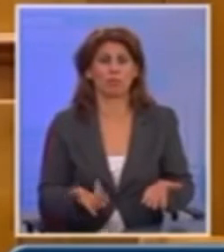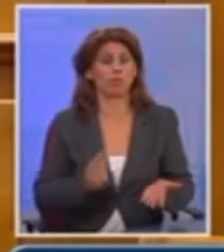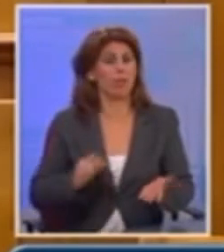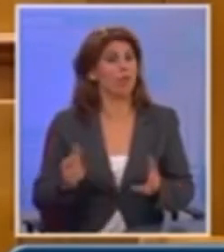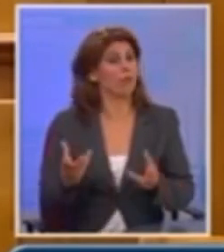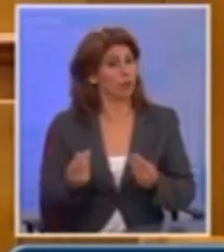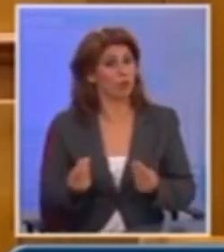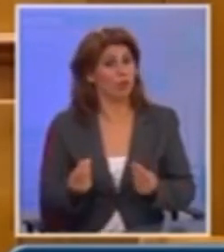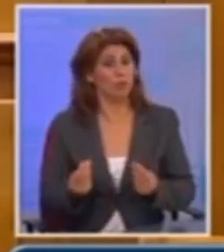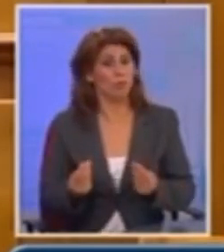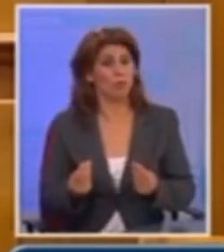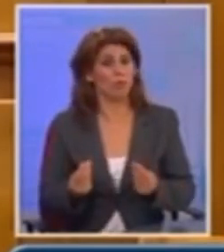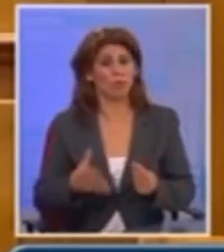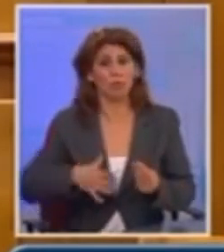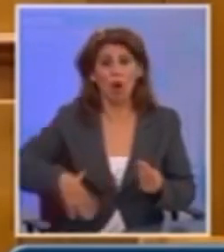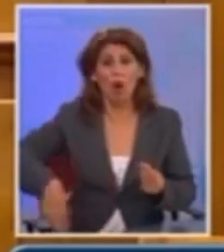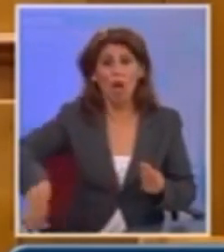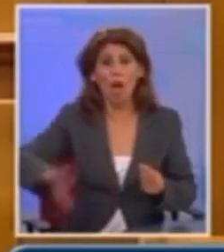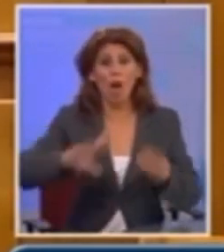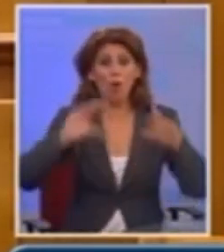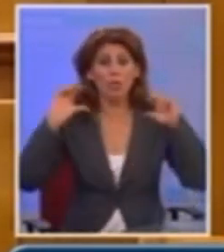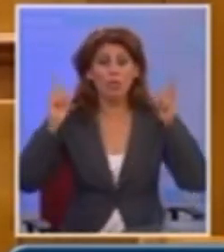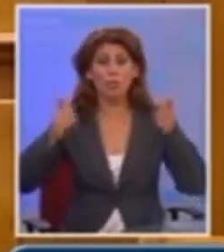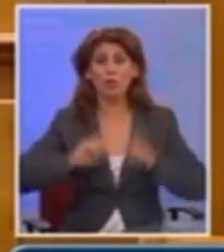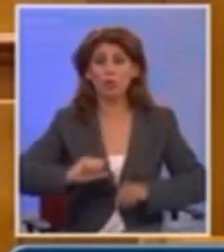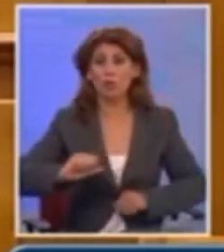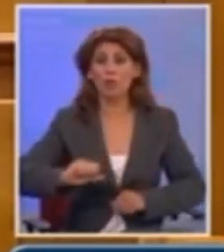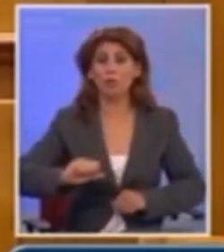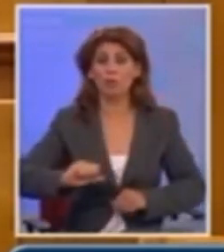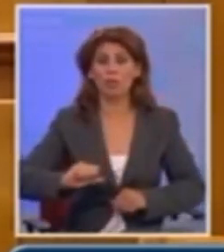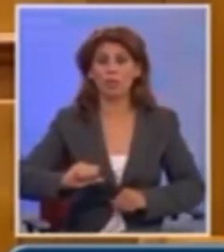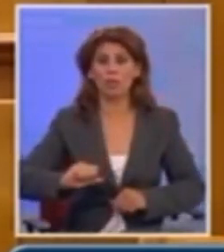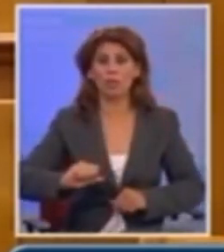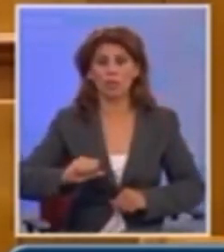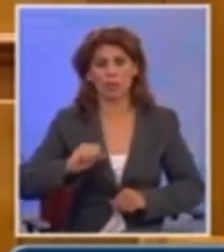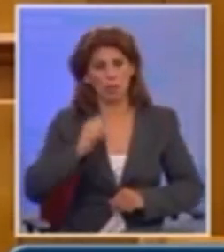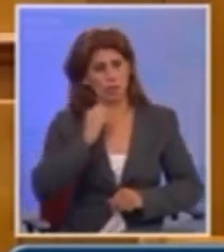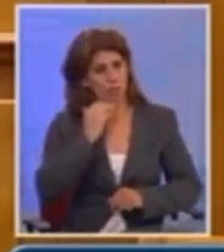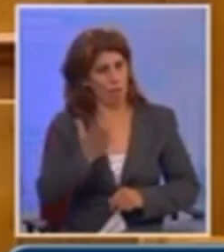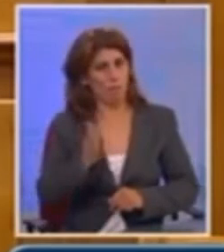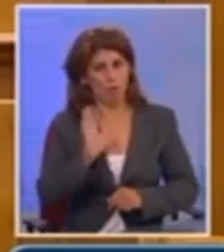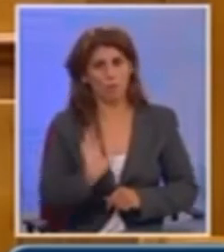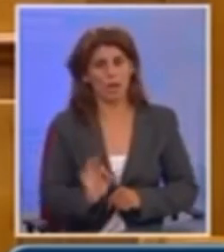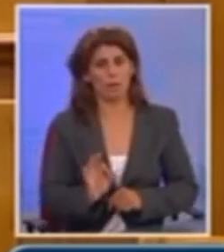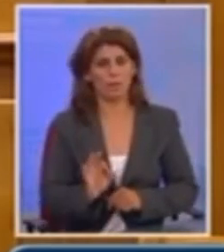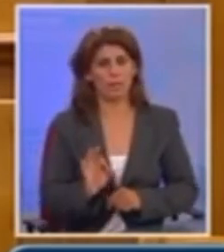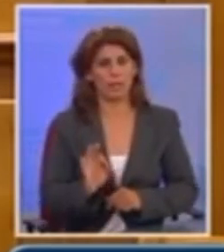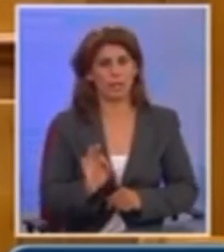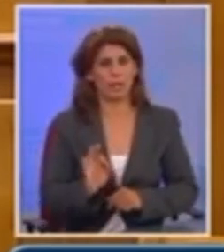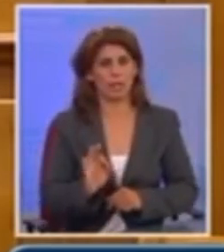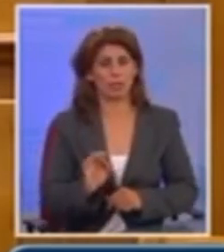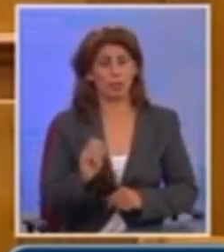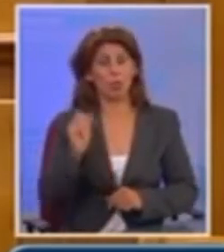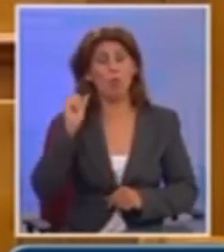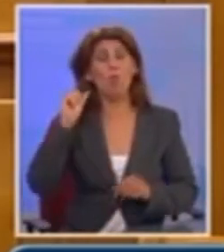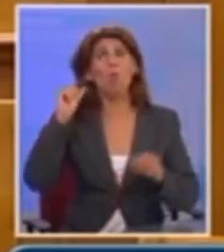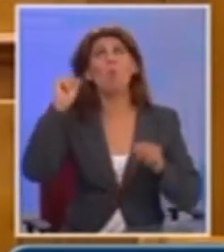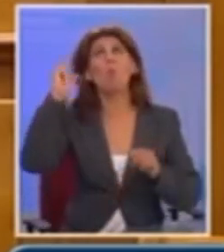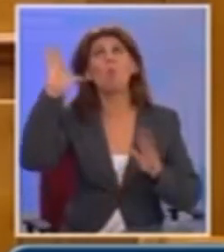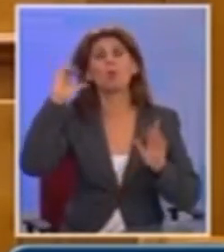πολύ το λαό και τη δημοκρατία. Και δεν μπορώ πραγματικά να διανοηθώ